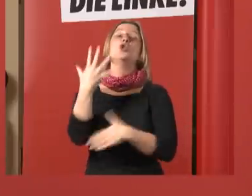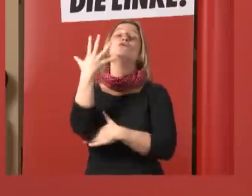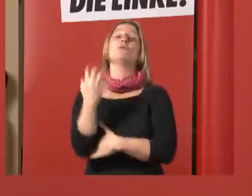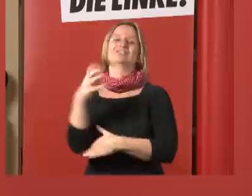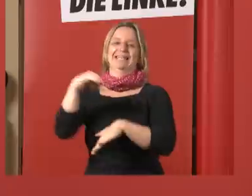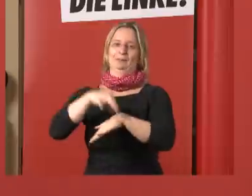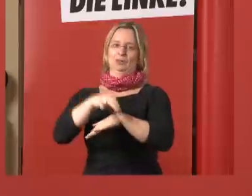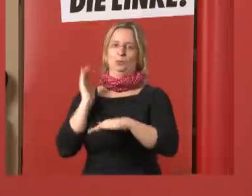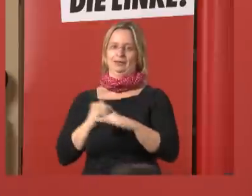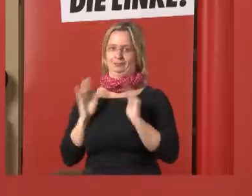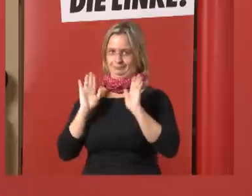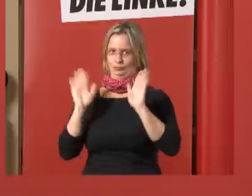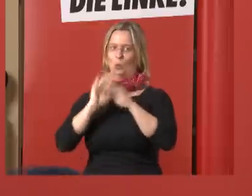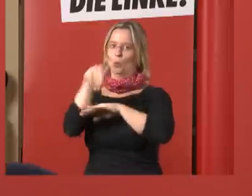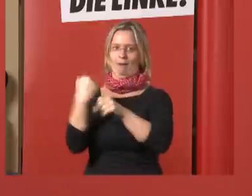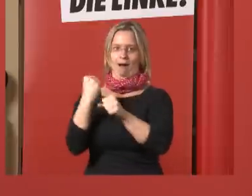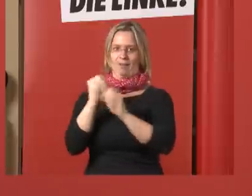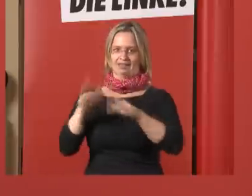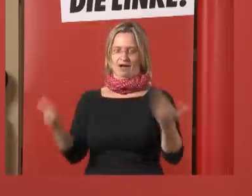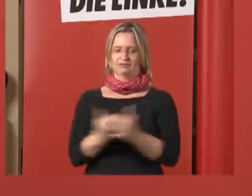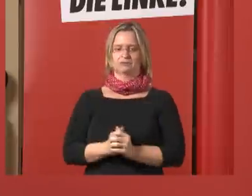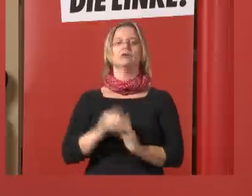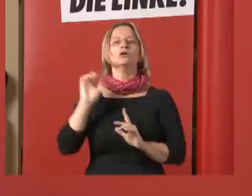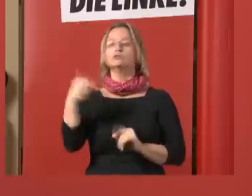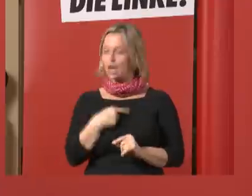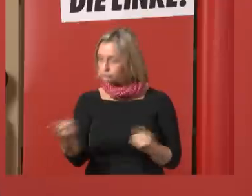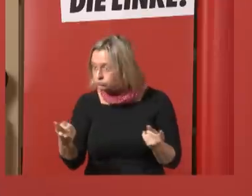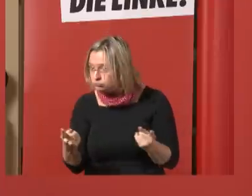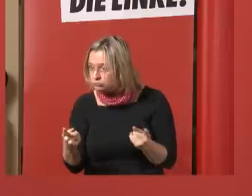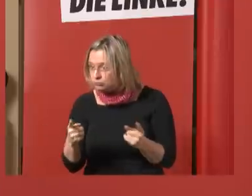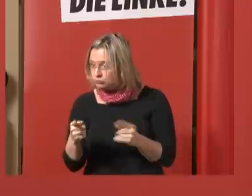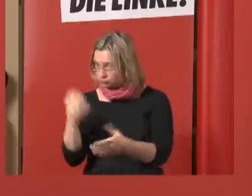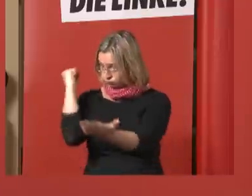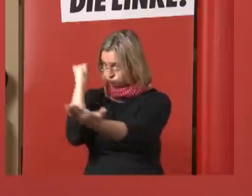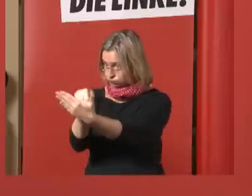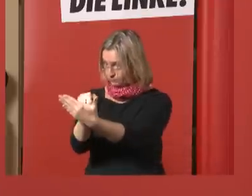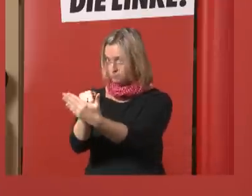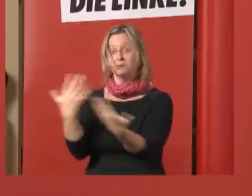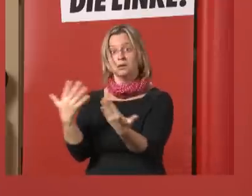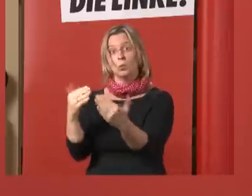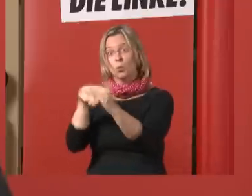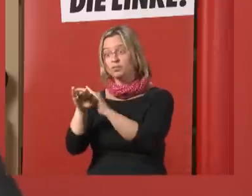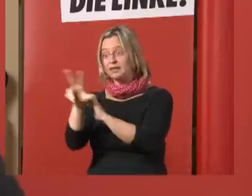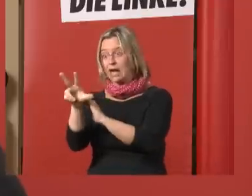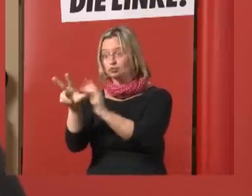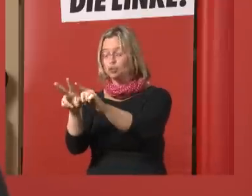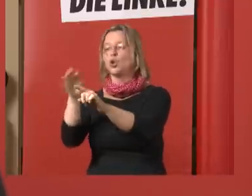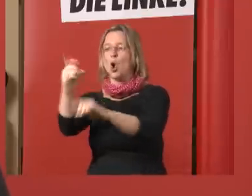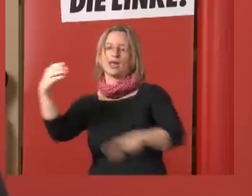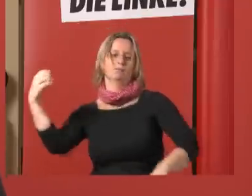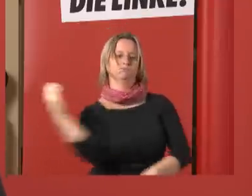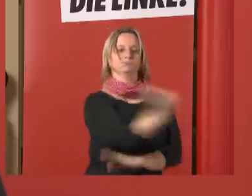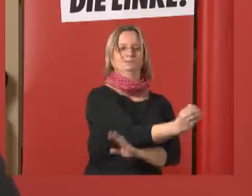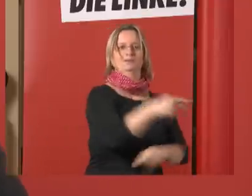kann. Also genau genommen 2 Stunden 59 Minuten. Wenn man diese Beschränkung hat, kann man in der Werkstatt